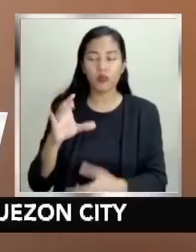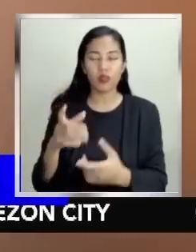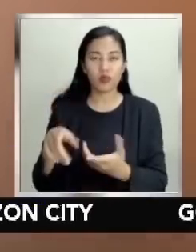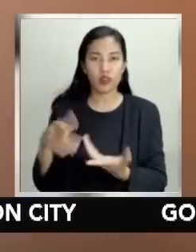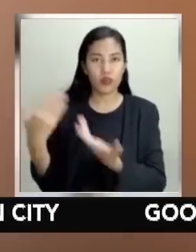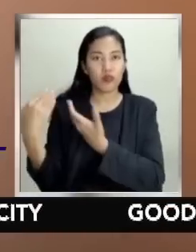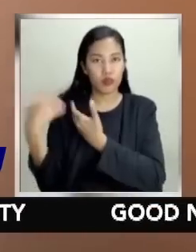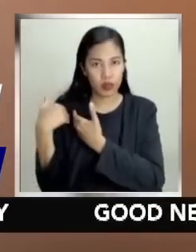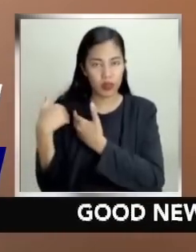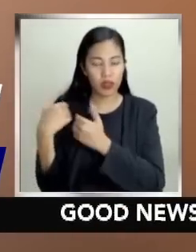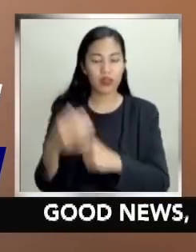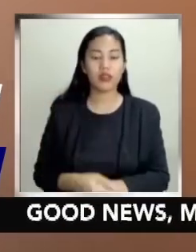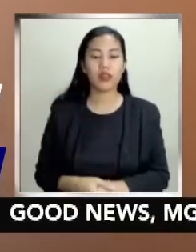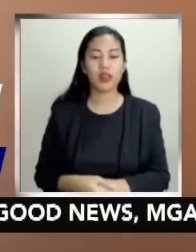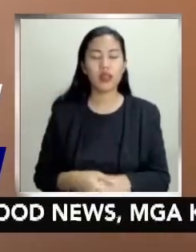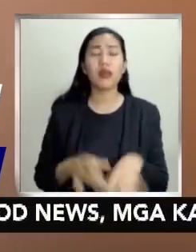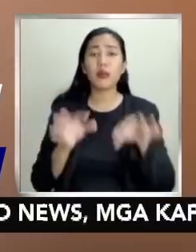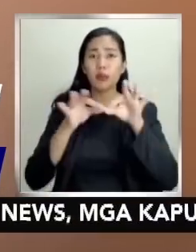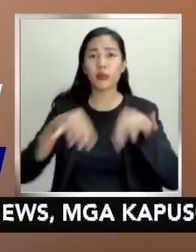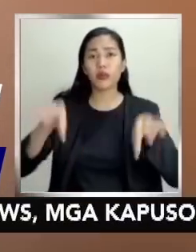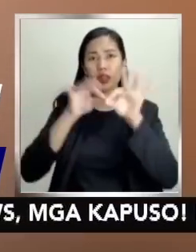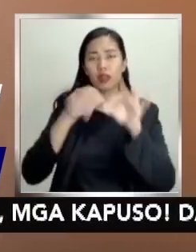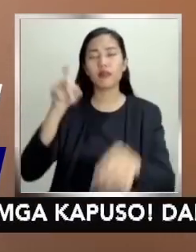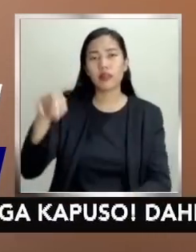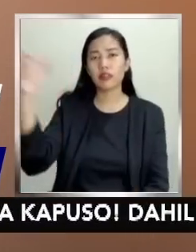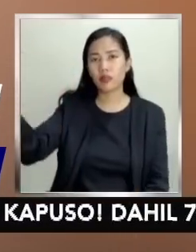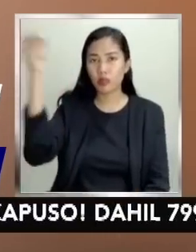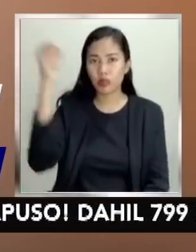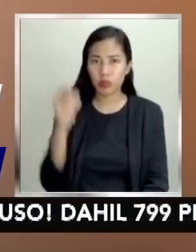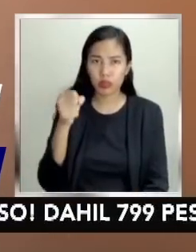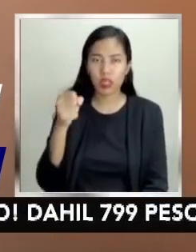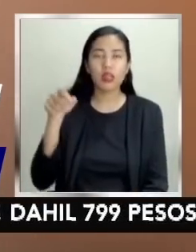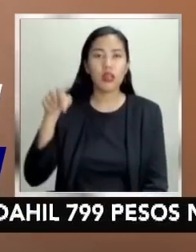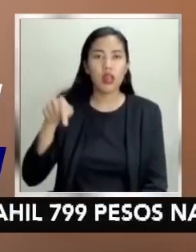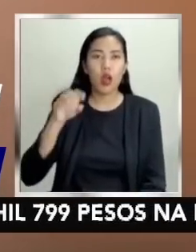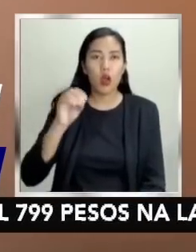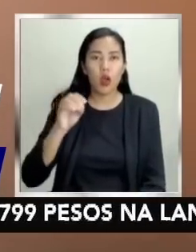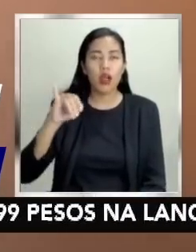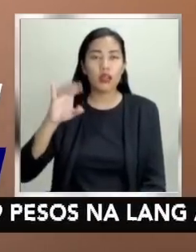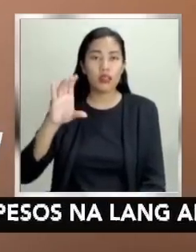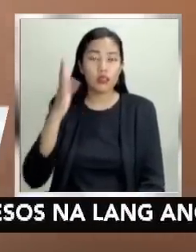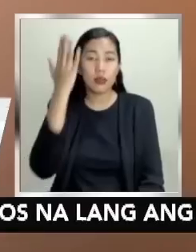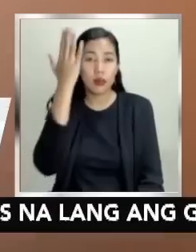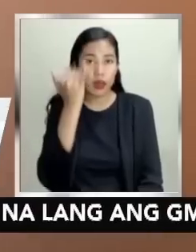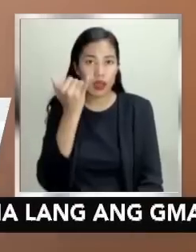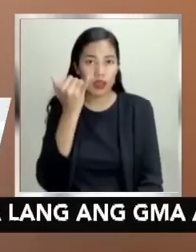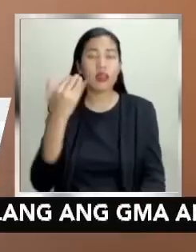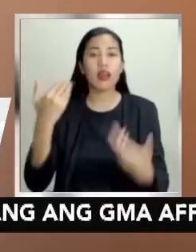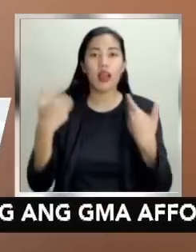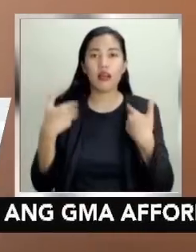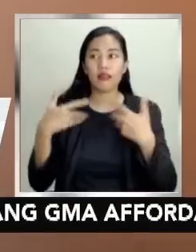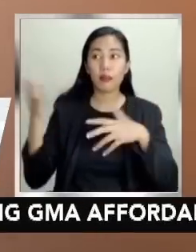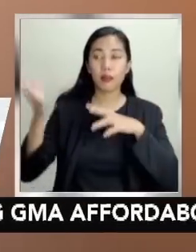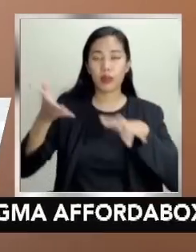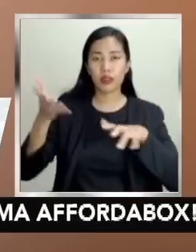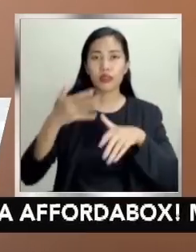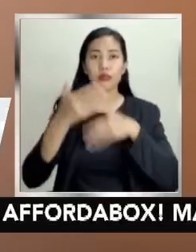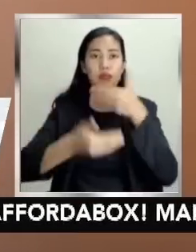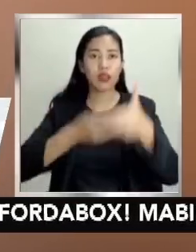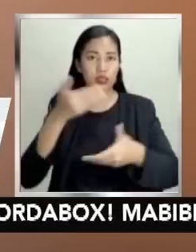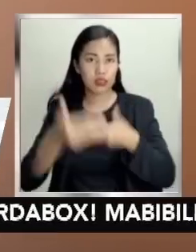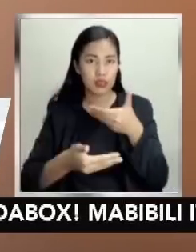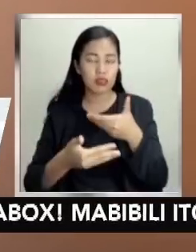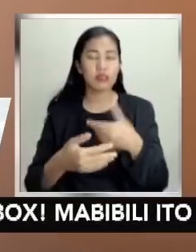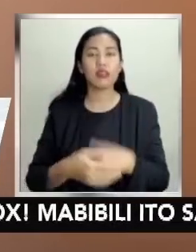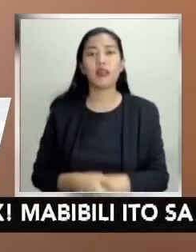important kasi we still have importation coming in. And we still are